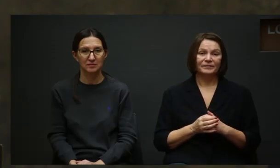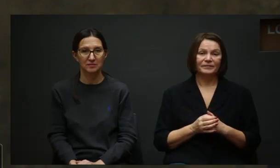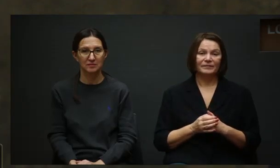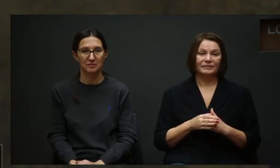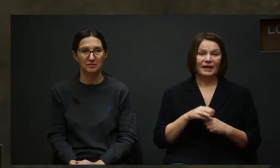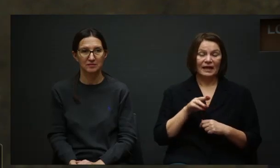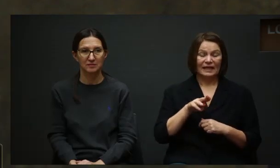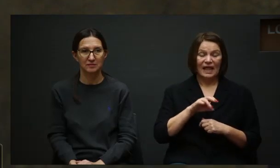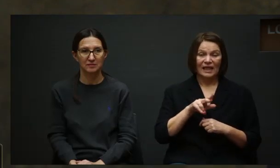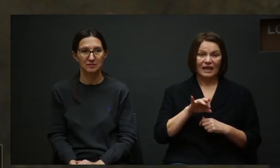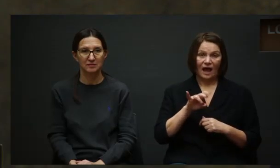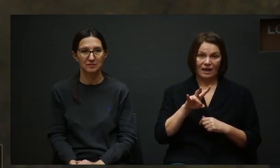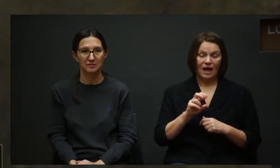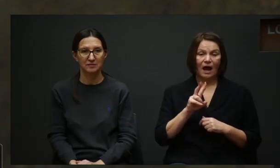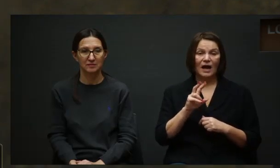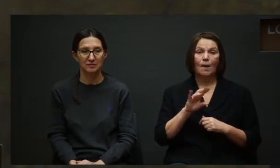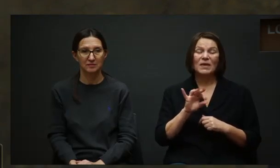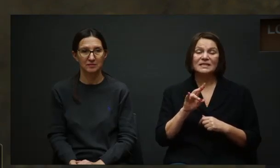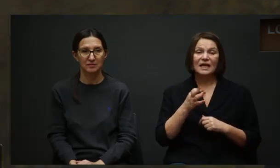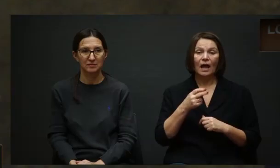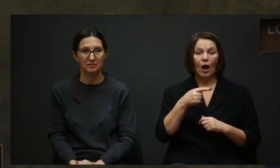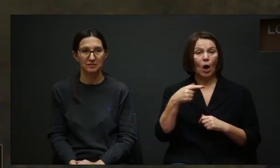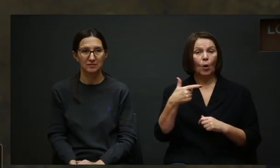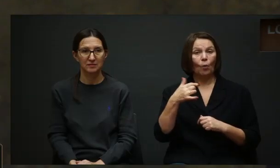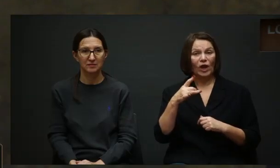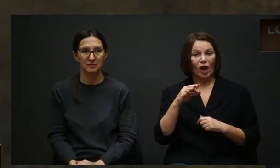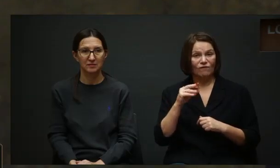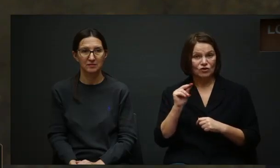соответственно, Татьяна Каменская-Гуревич,